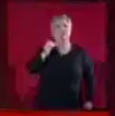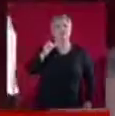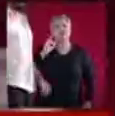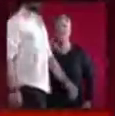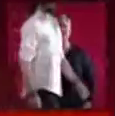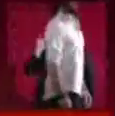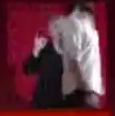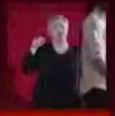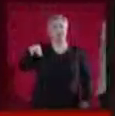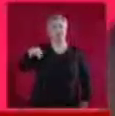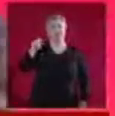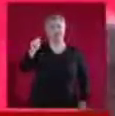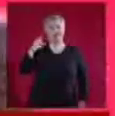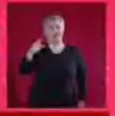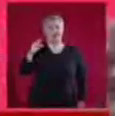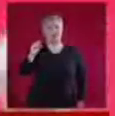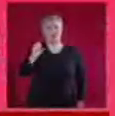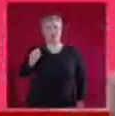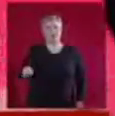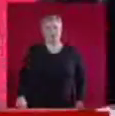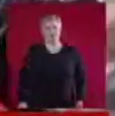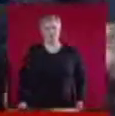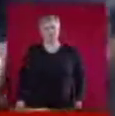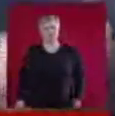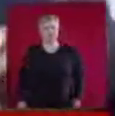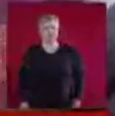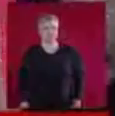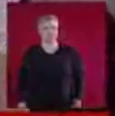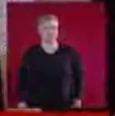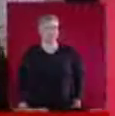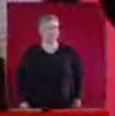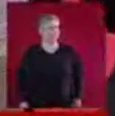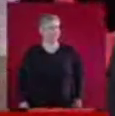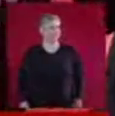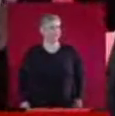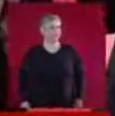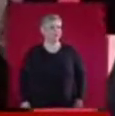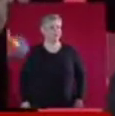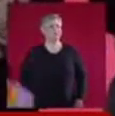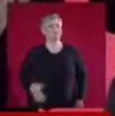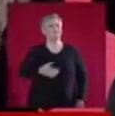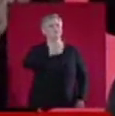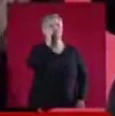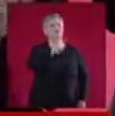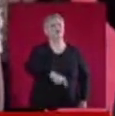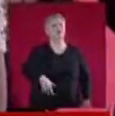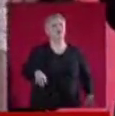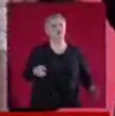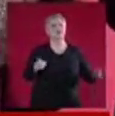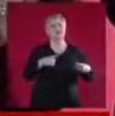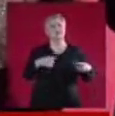του συριζα και από τον ιστορικό τόπο του μεσολογγίου μουσικό ο και